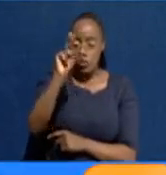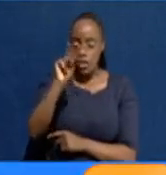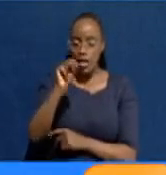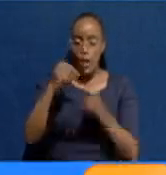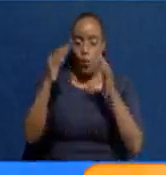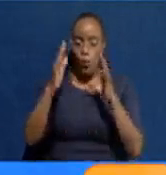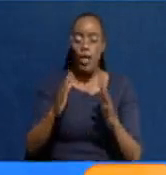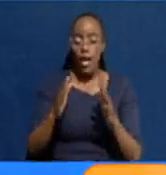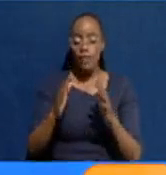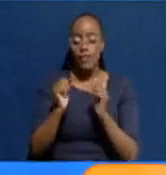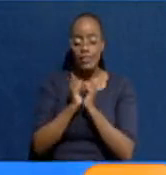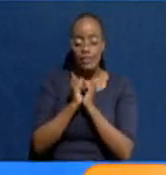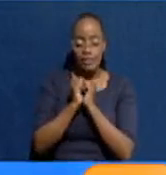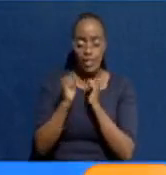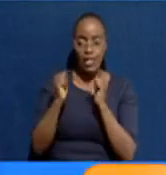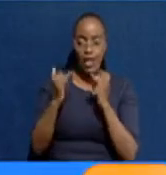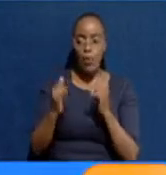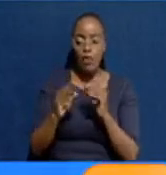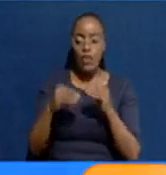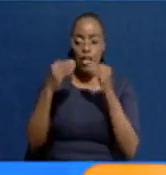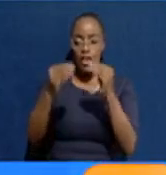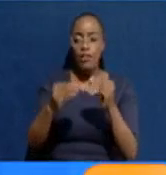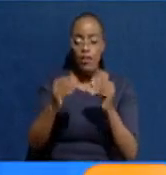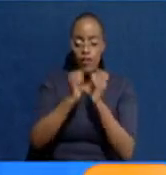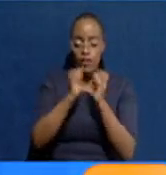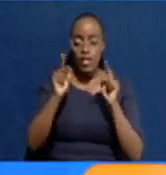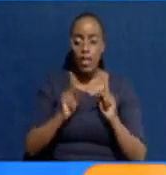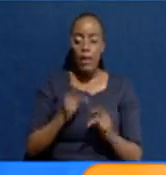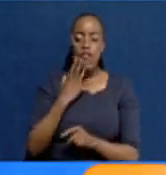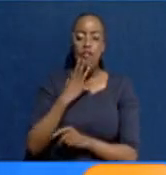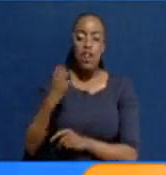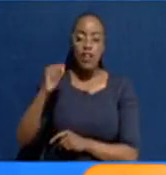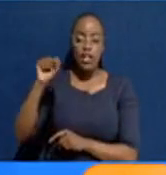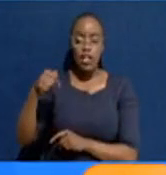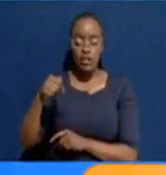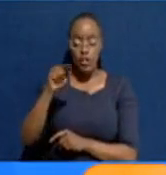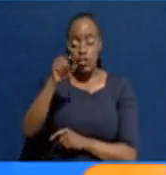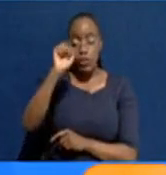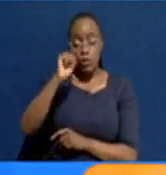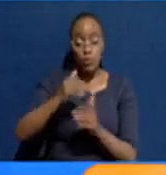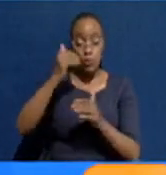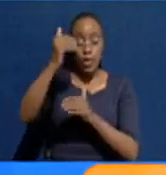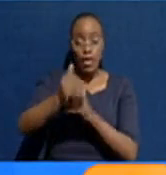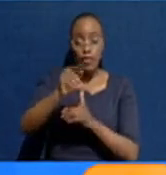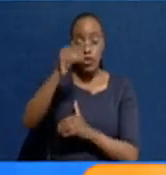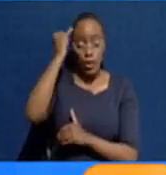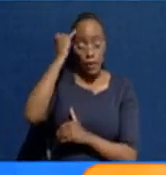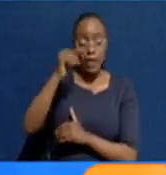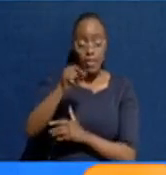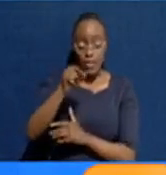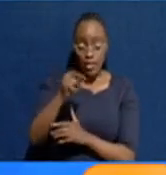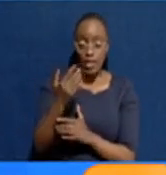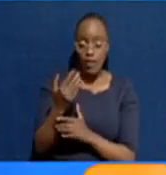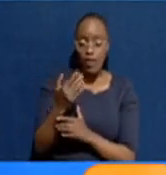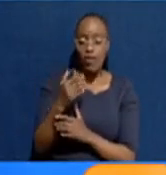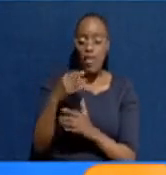wa 15. So far we have given 15 people 500,000. You could be next. Imagine kwenye jackpot ya